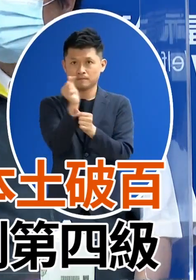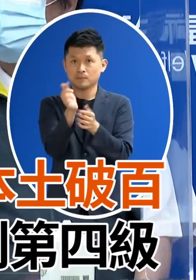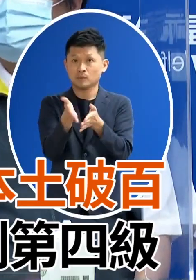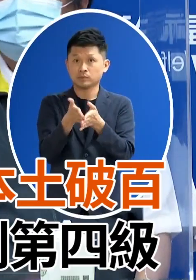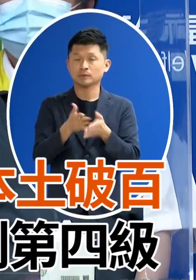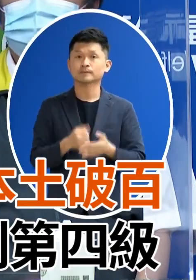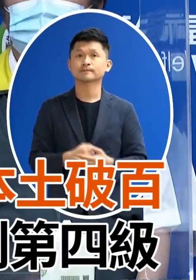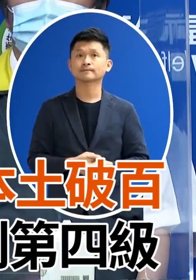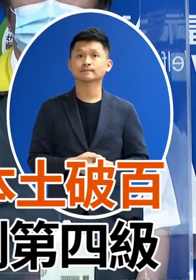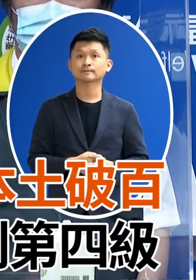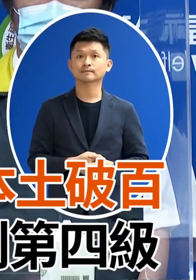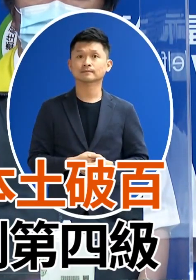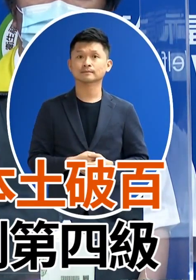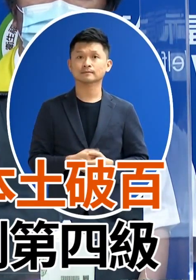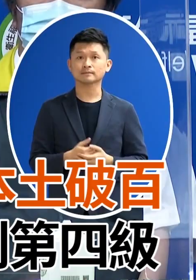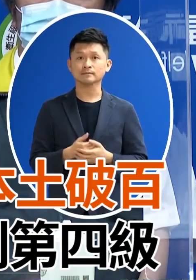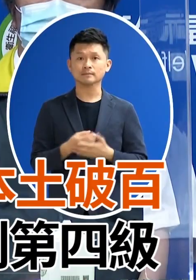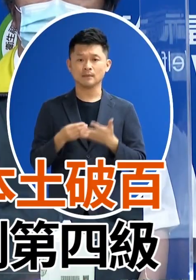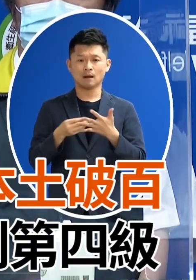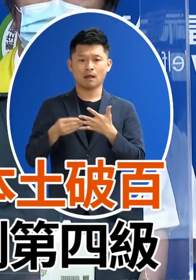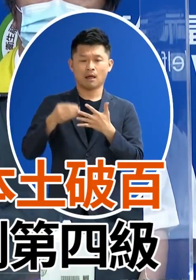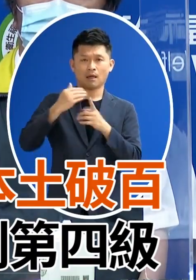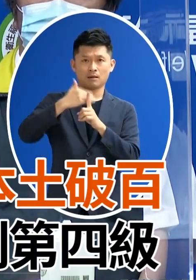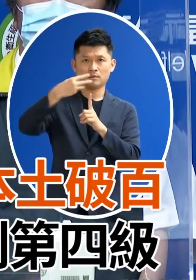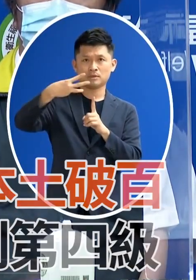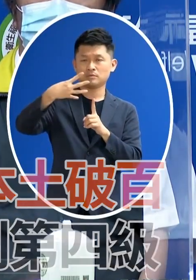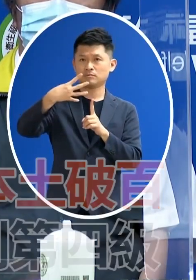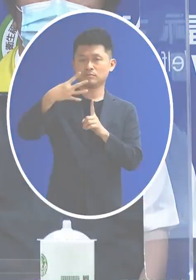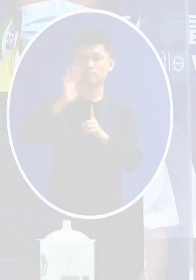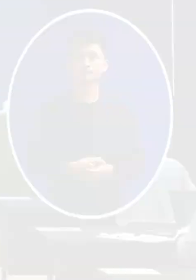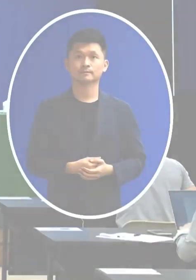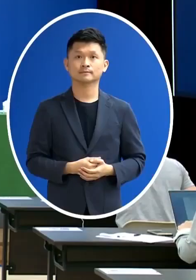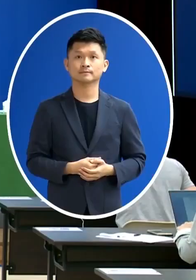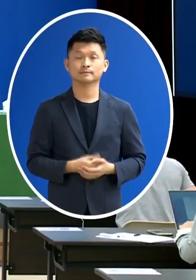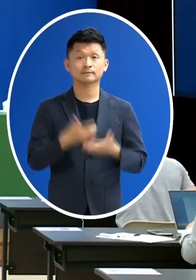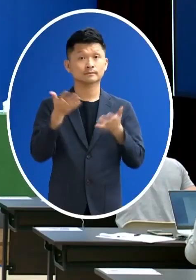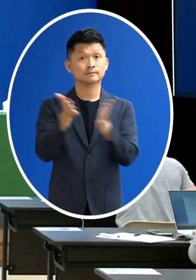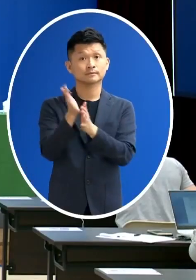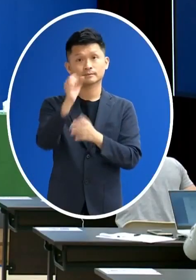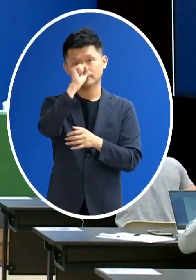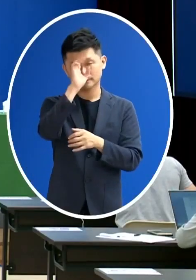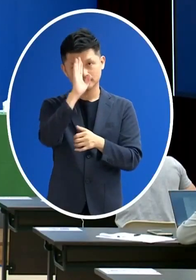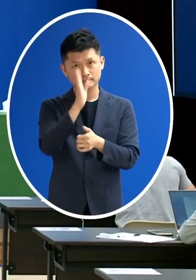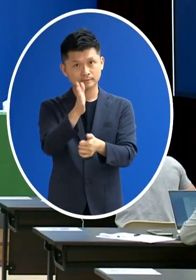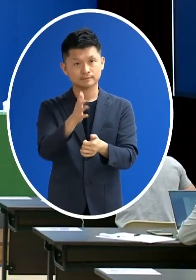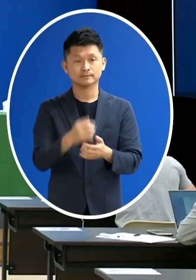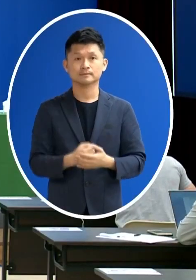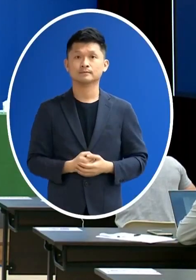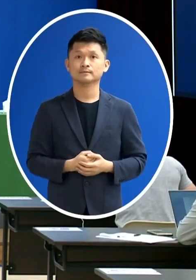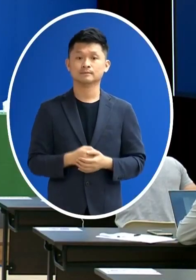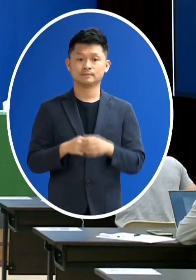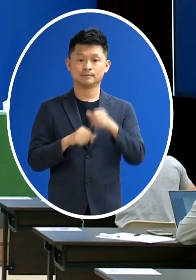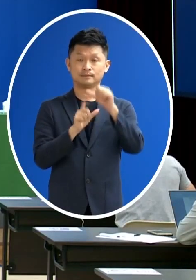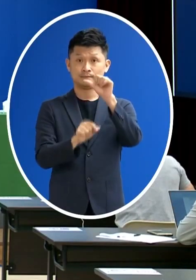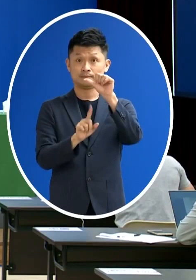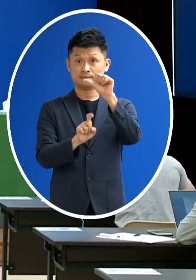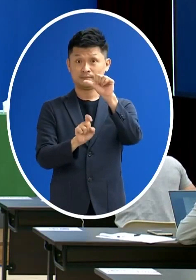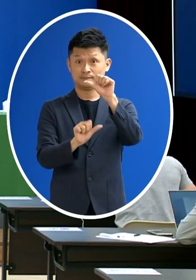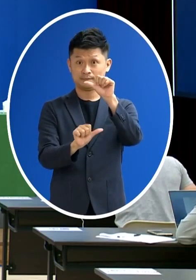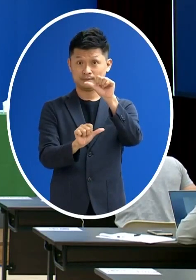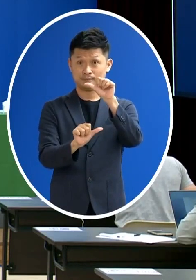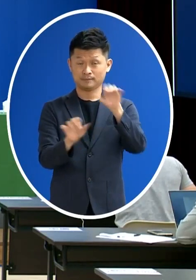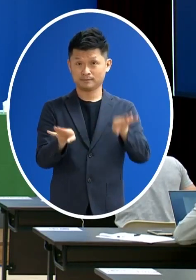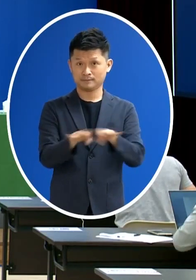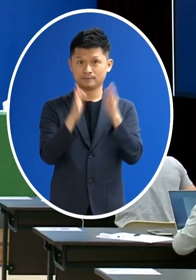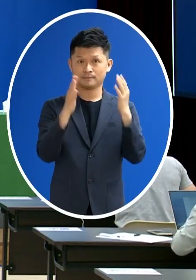好，我们不希望他升到第四级，而我也相信我们不会到那里。 副长好，想请问说，从5月15号开始，